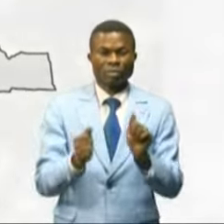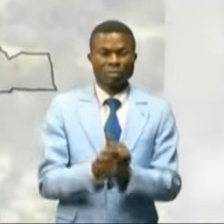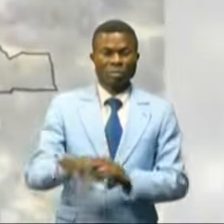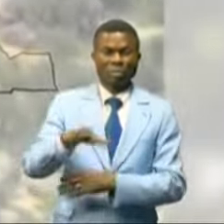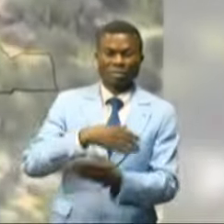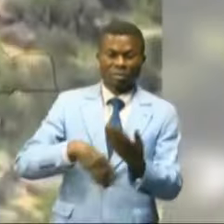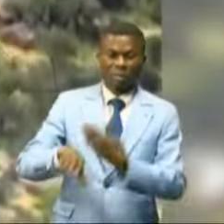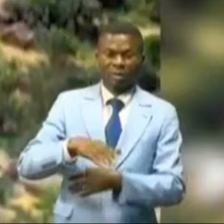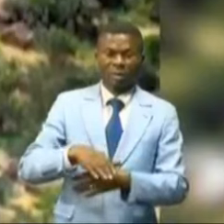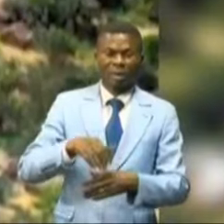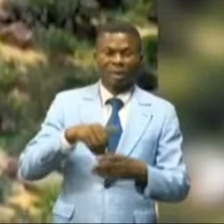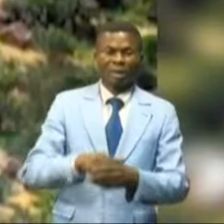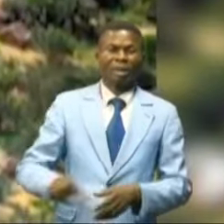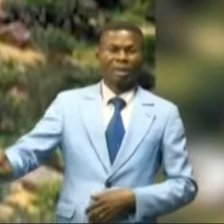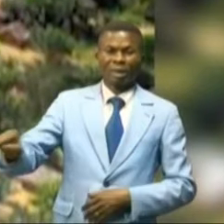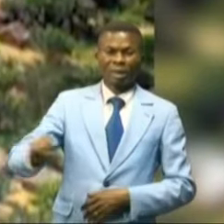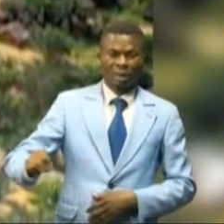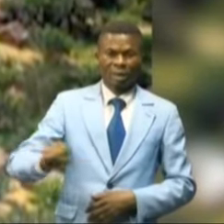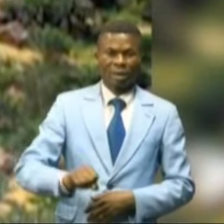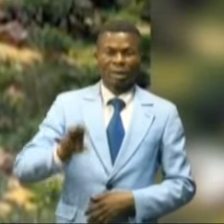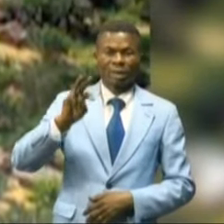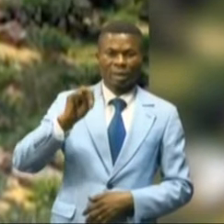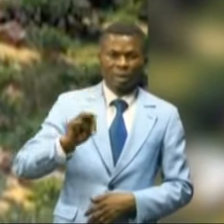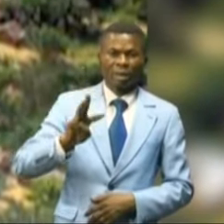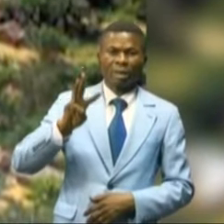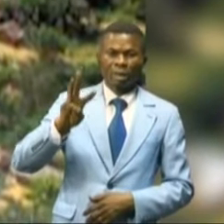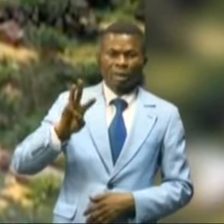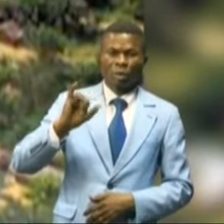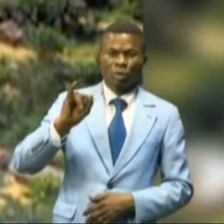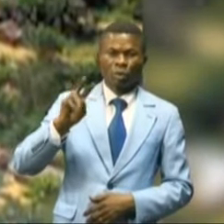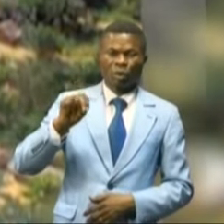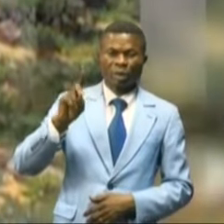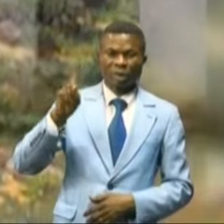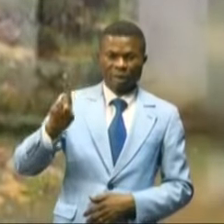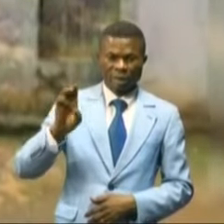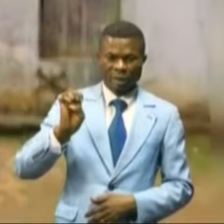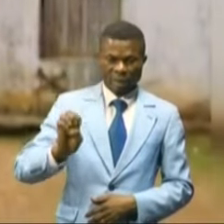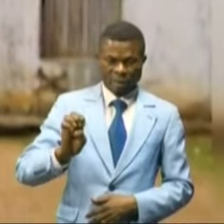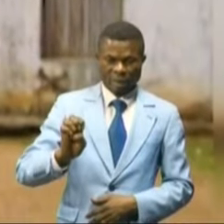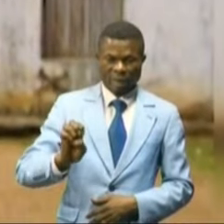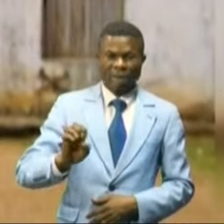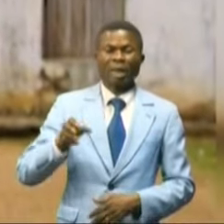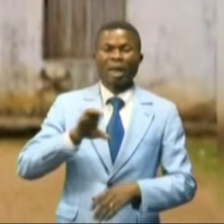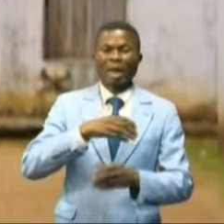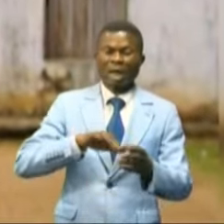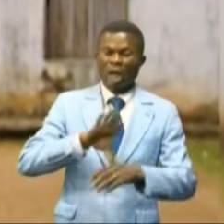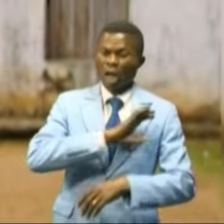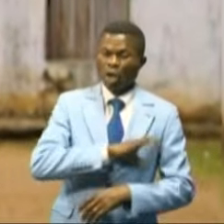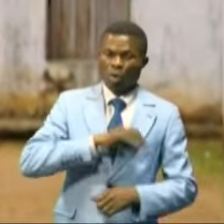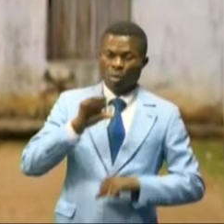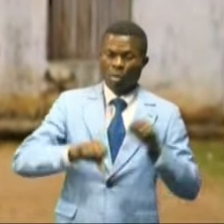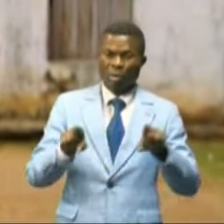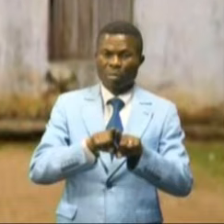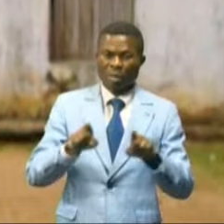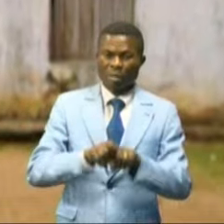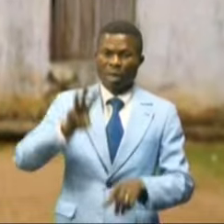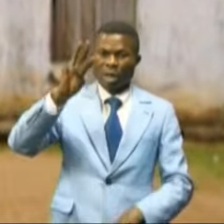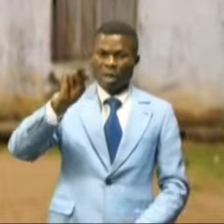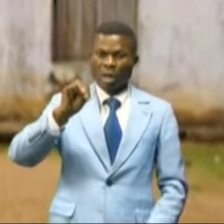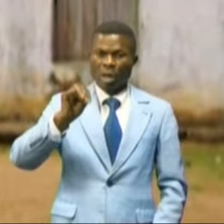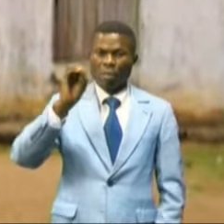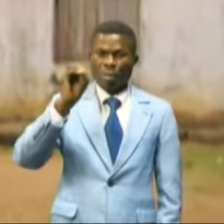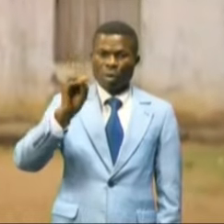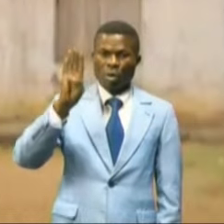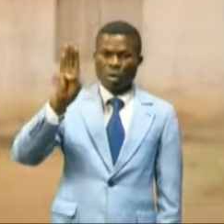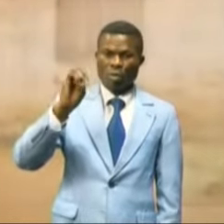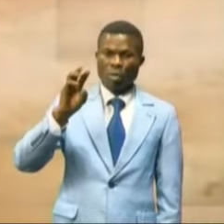sèment la terreur dans le secteur de Wini, dans le territoire de Boende à Tchouapa. Ce phénomène, qui s'apparente au phénomène Mobondo, sévit dans la province